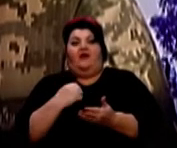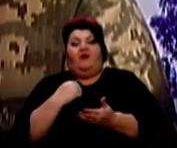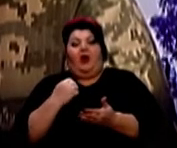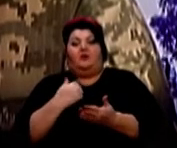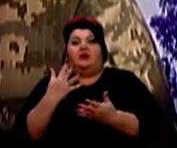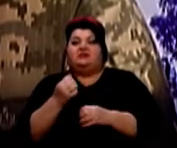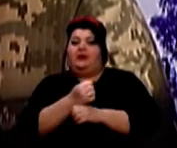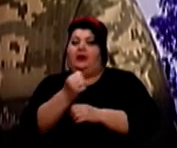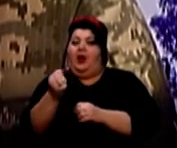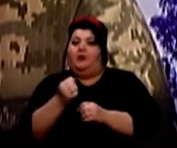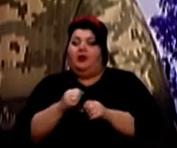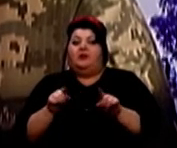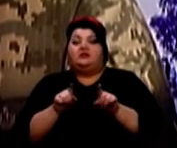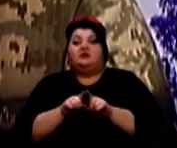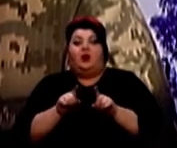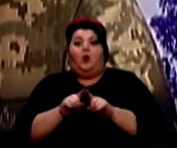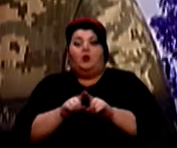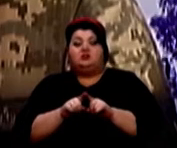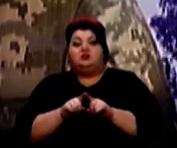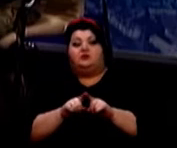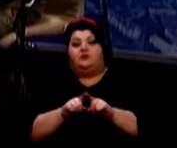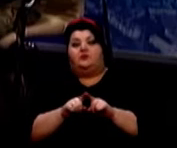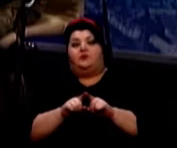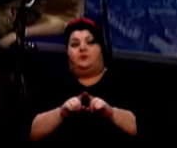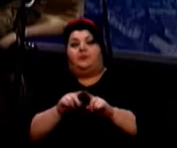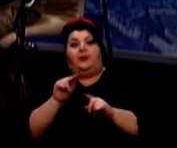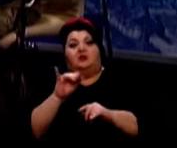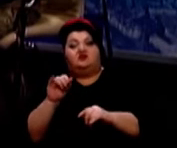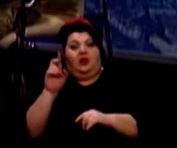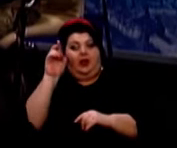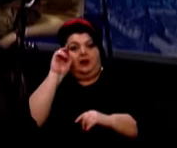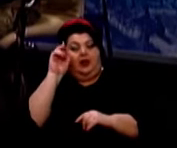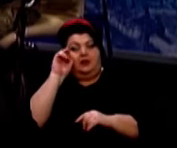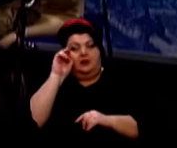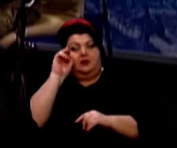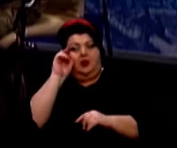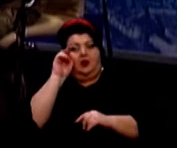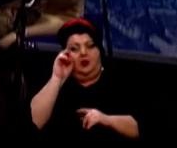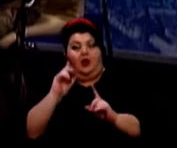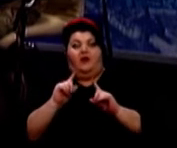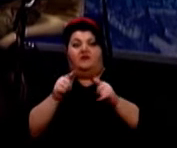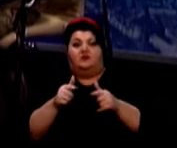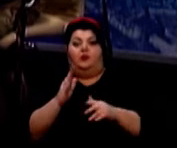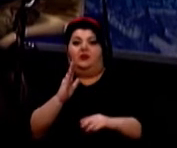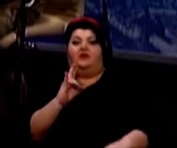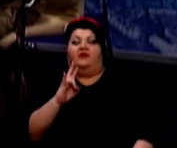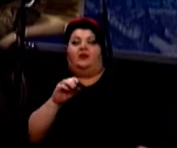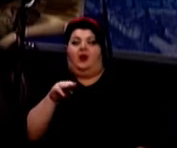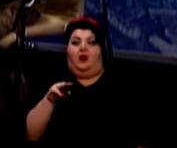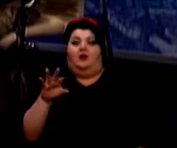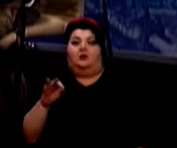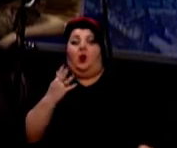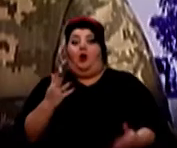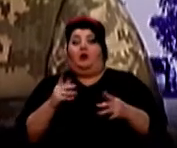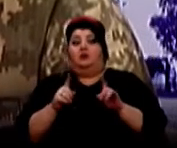зброї в певної армії, і також, чи країна, держава вступила в НАТО. Ну, раз